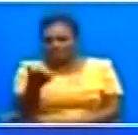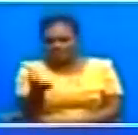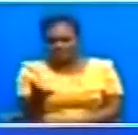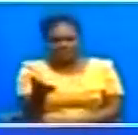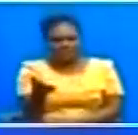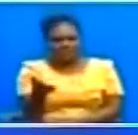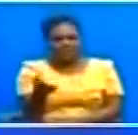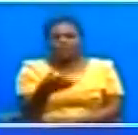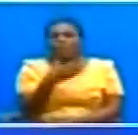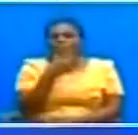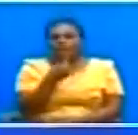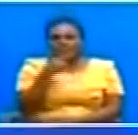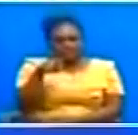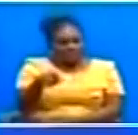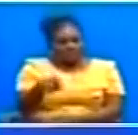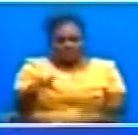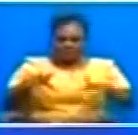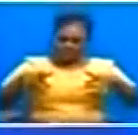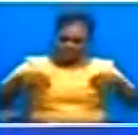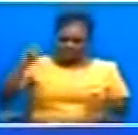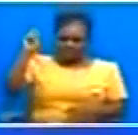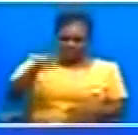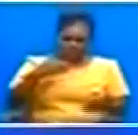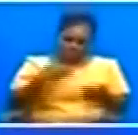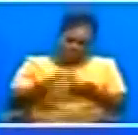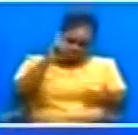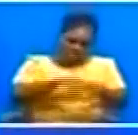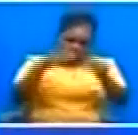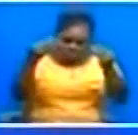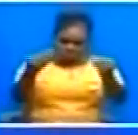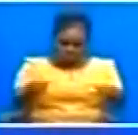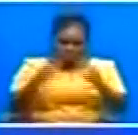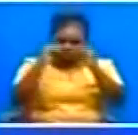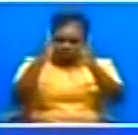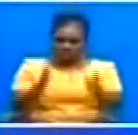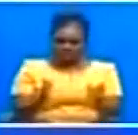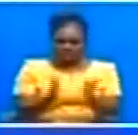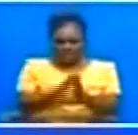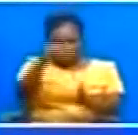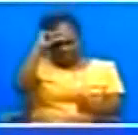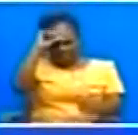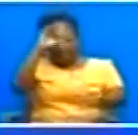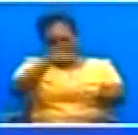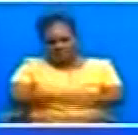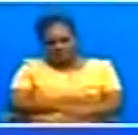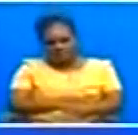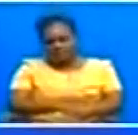compound is what Otieno has to put up with until a solution between the teachers and government is